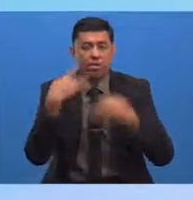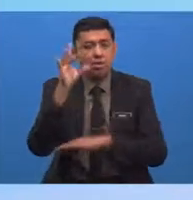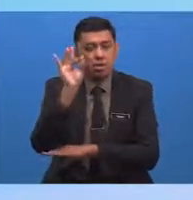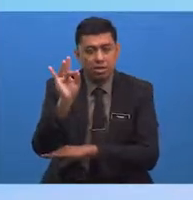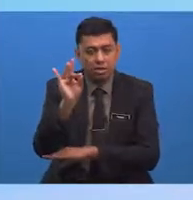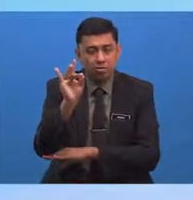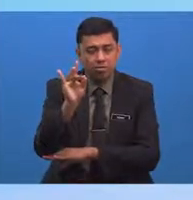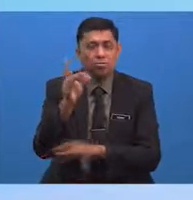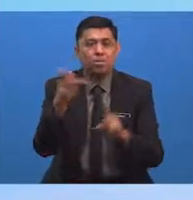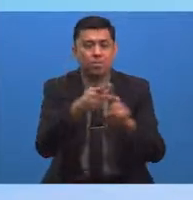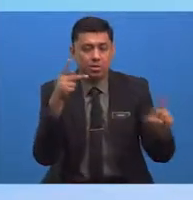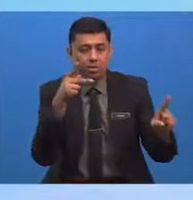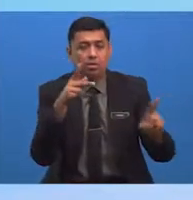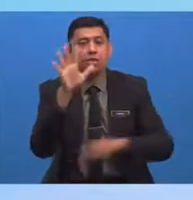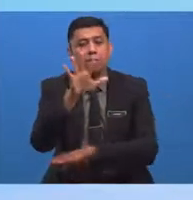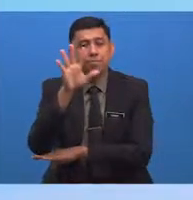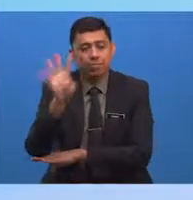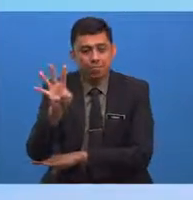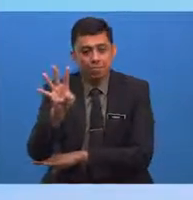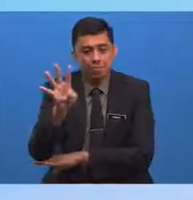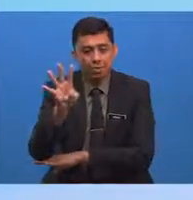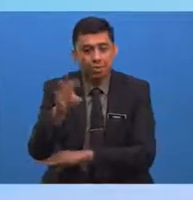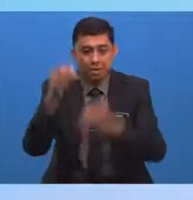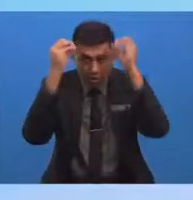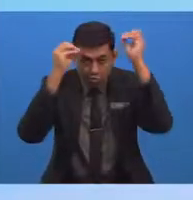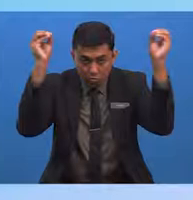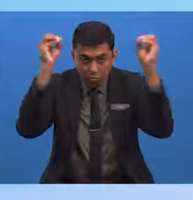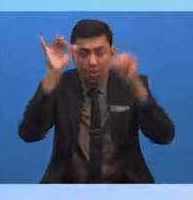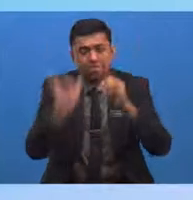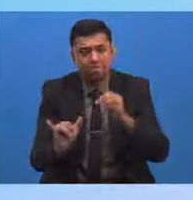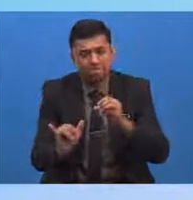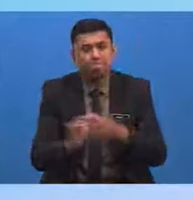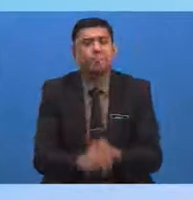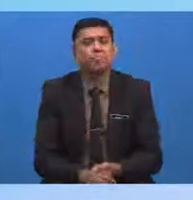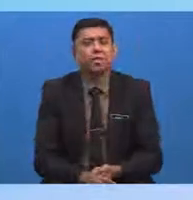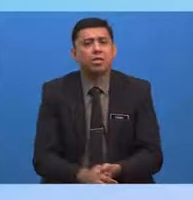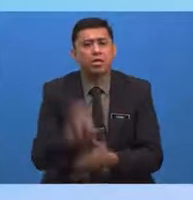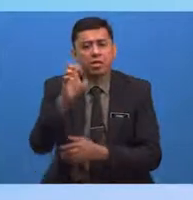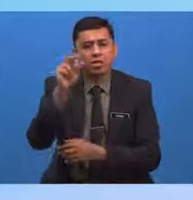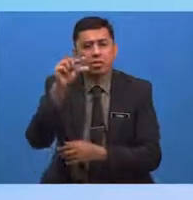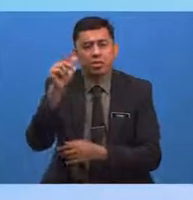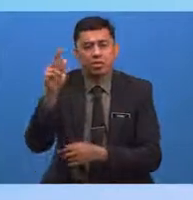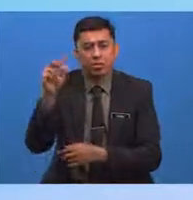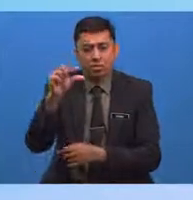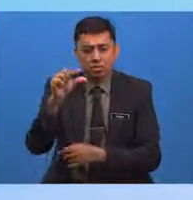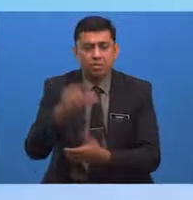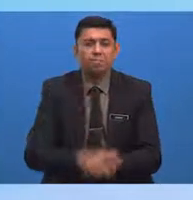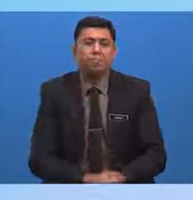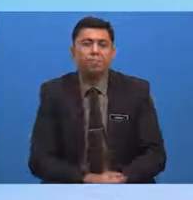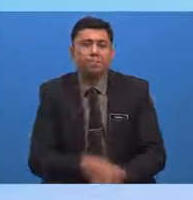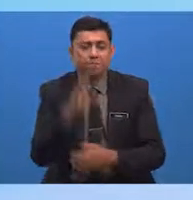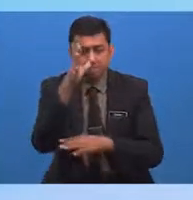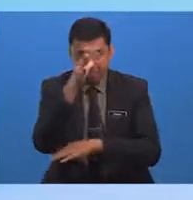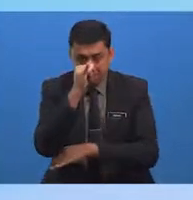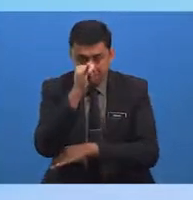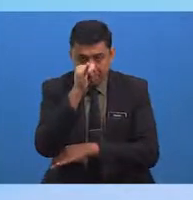daripada 54 spesies tanduk di dunia dan burung enggang badak adalah spesies burung lambang